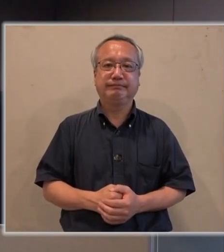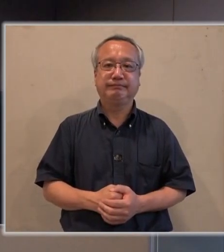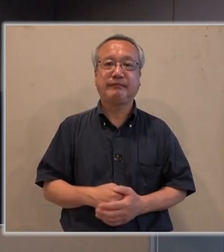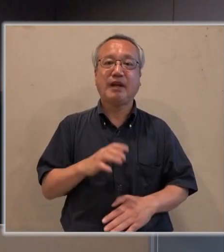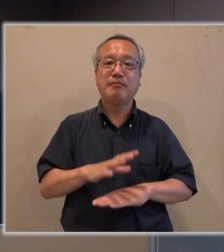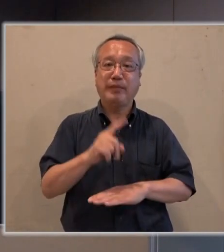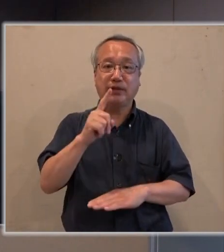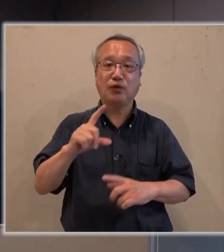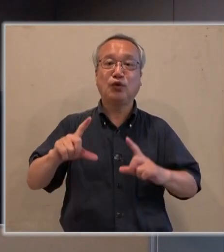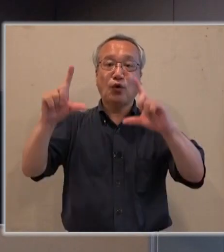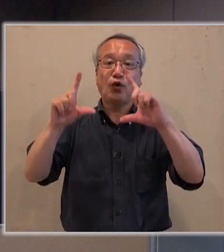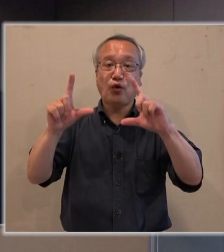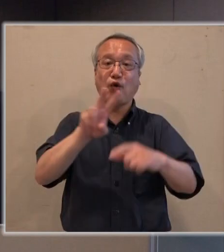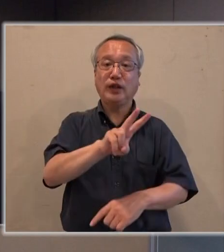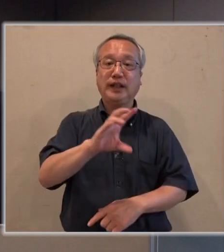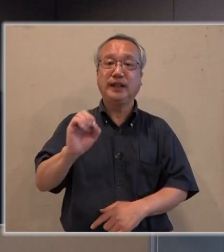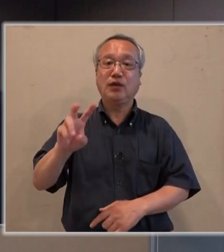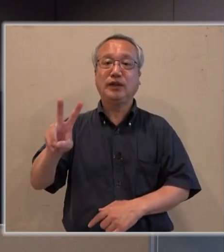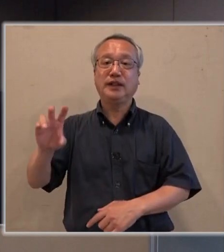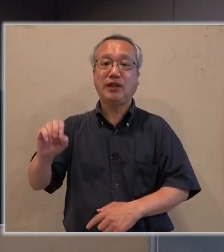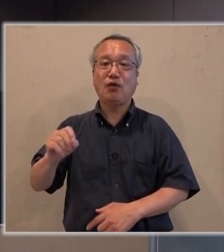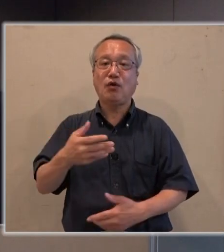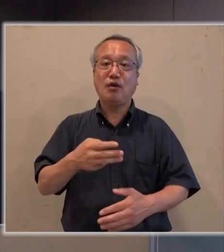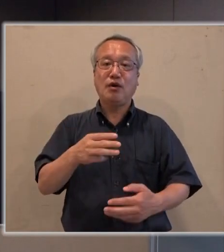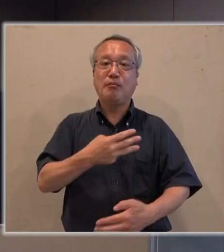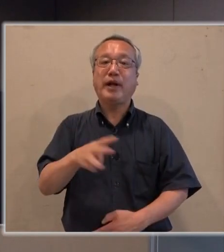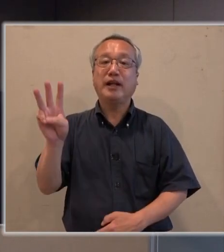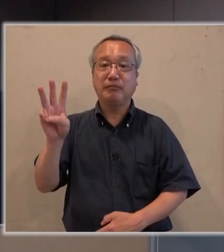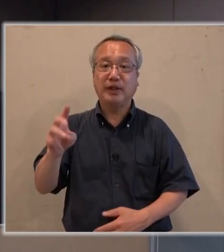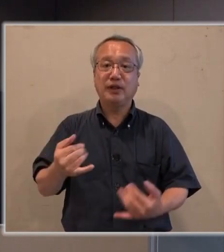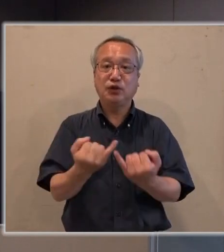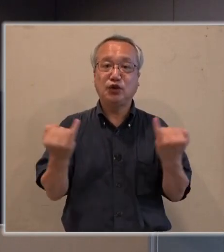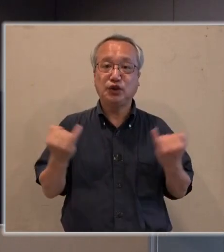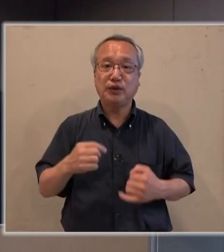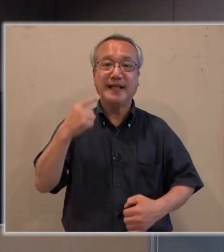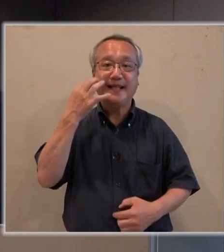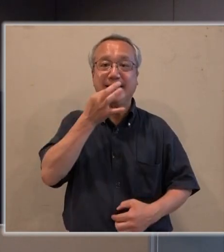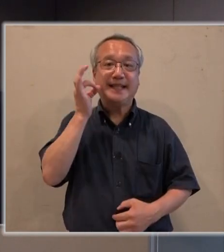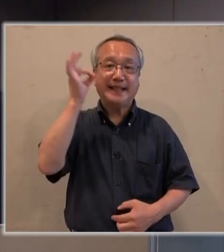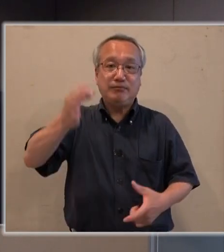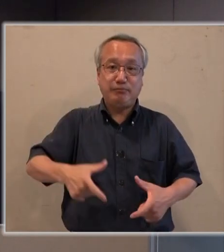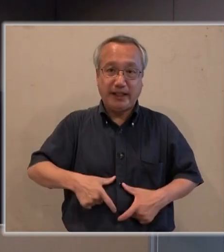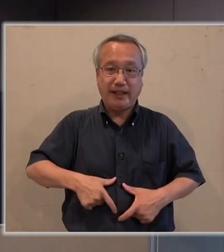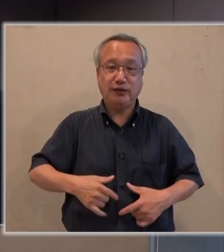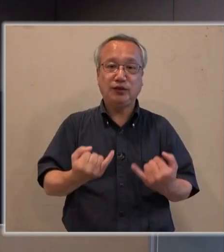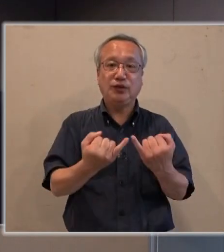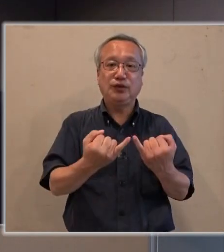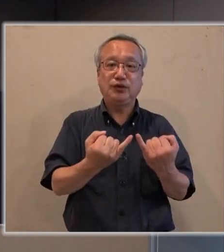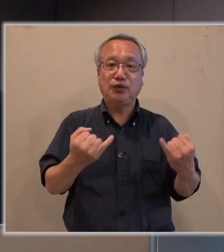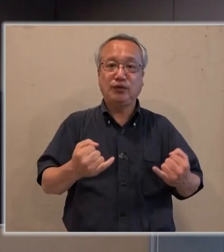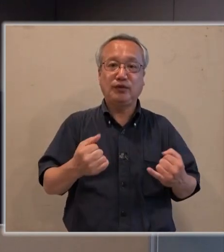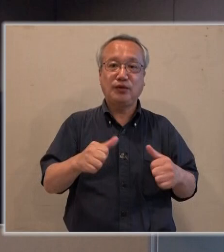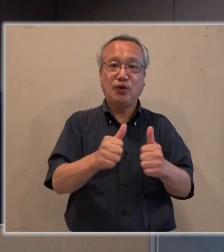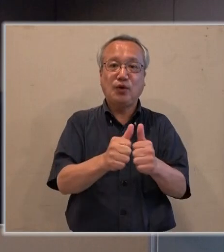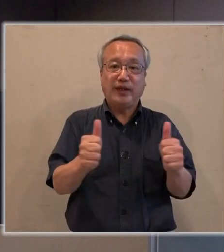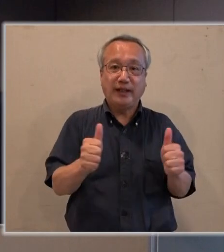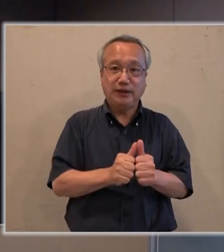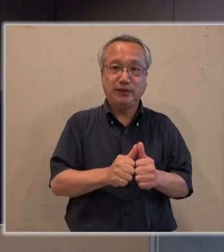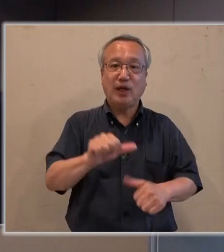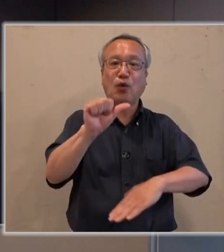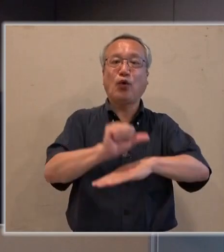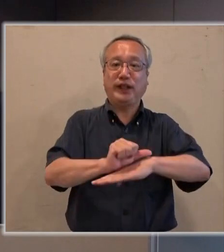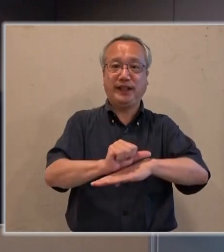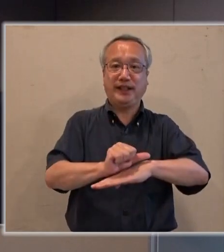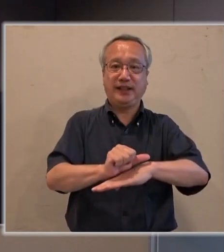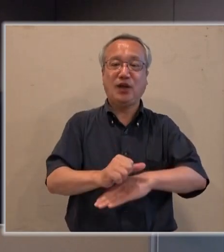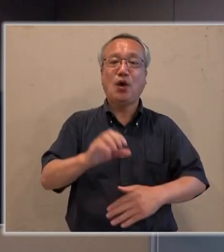まず東京2020パラリンピックで女子は金メダル、男子は5位入賞にしたゴールボール日本代表、通